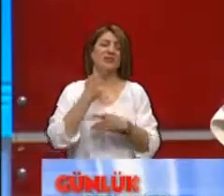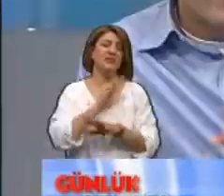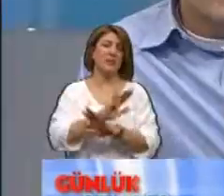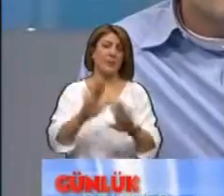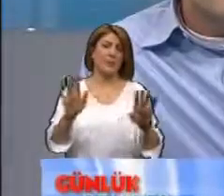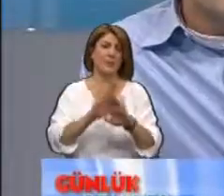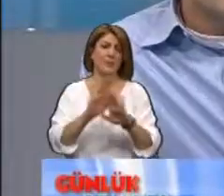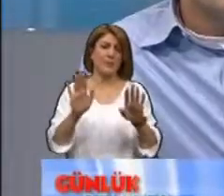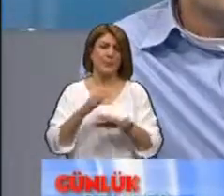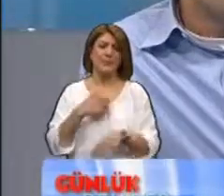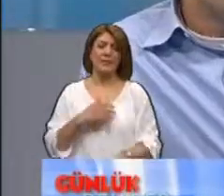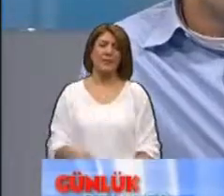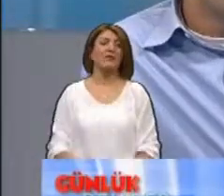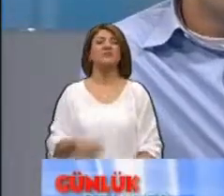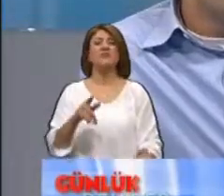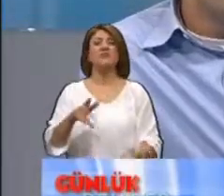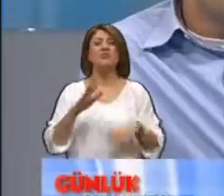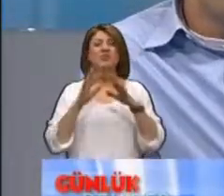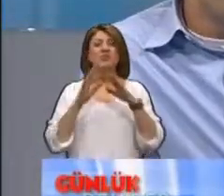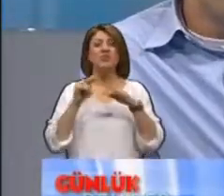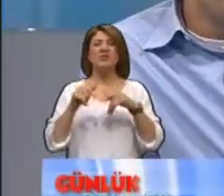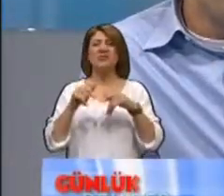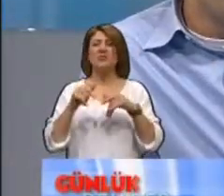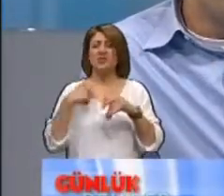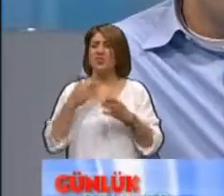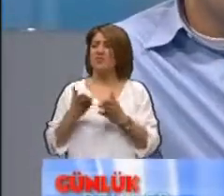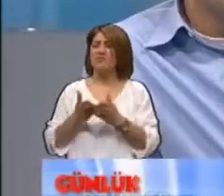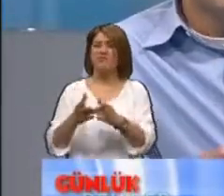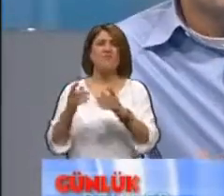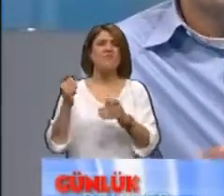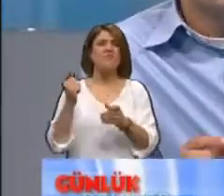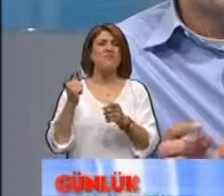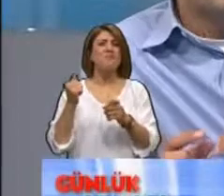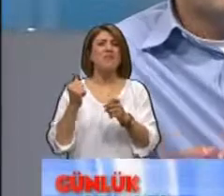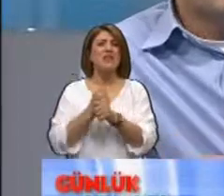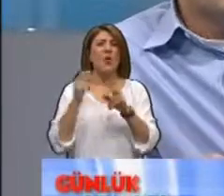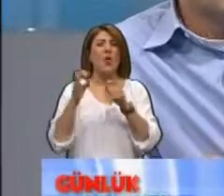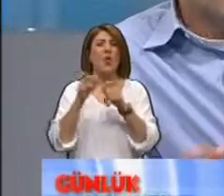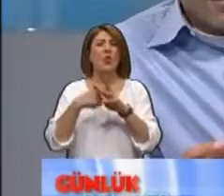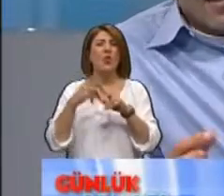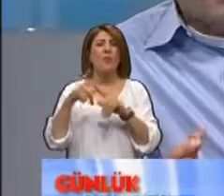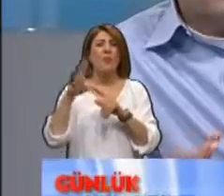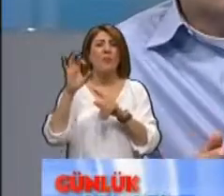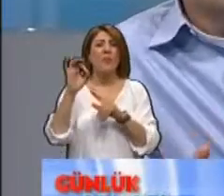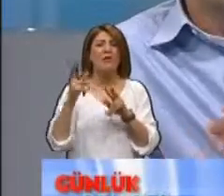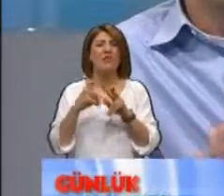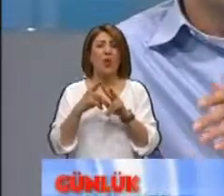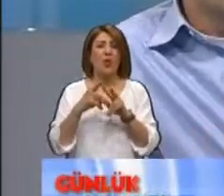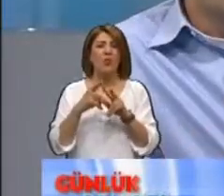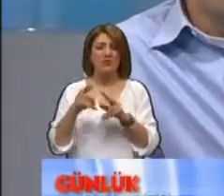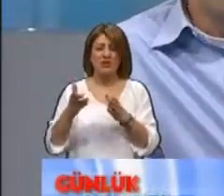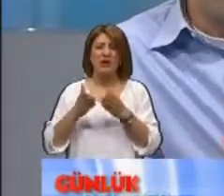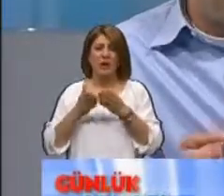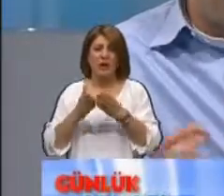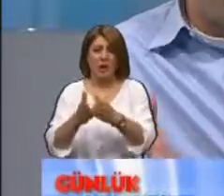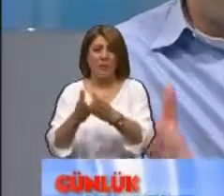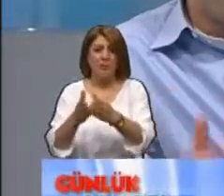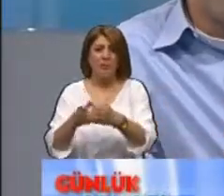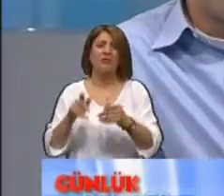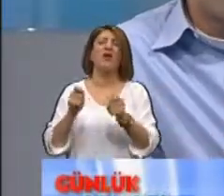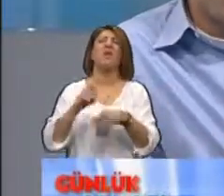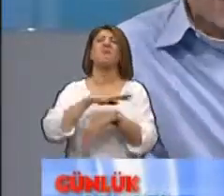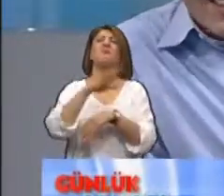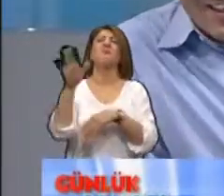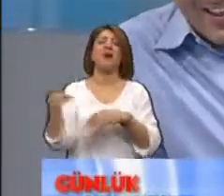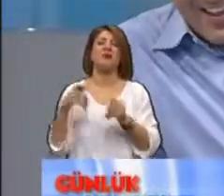evet ya, ben Çinlileri. Ben şu halimden ha betondan geminin yürümeyeceğini biliyorum ki, mesela oğlum gemi yap dediğinde kalın bir kağıt olursa bu batar oğlum diyorum. Hani ince